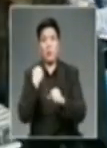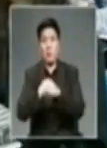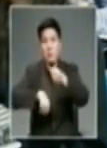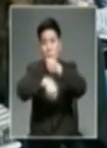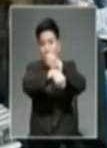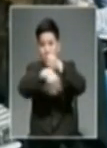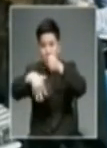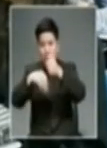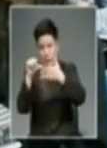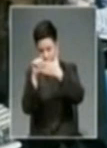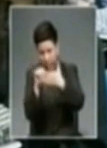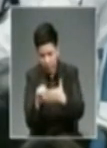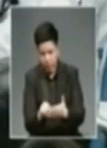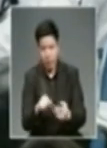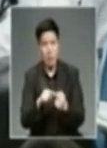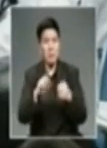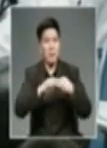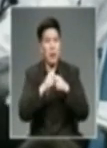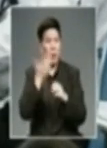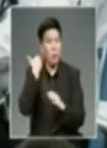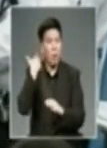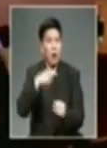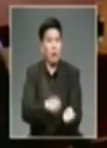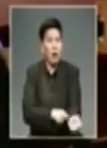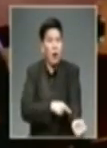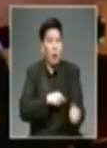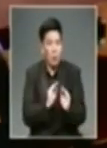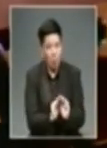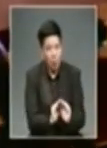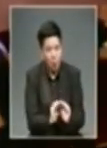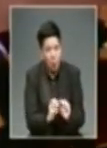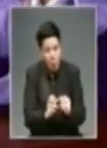ไปด้วยเพื่อแก้ไขปัญหาในสิ่งที่เป็นปัญหาทับซ้อนกันมายาวนาน